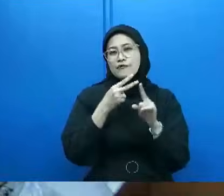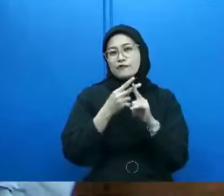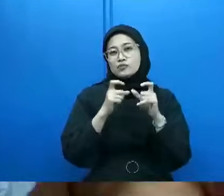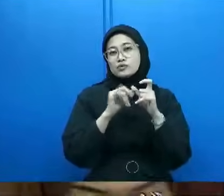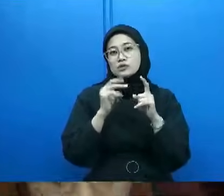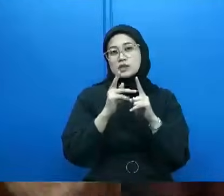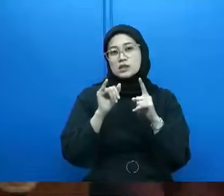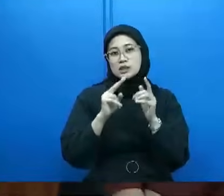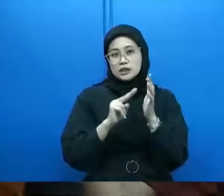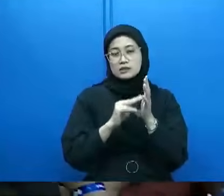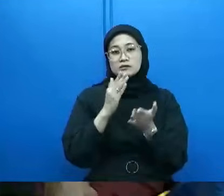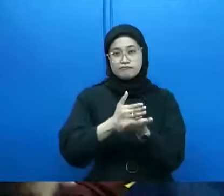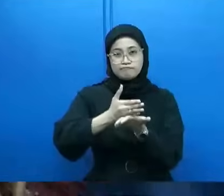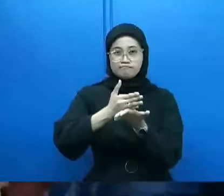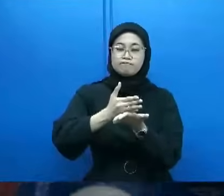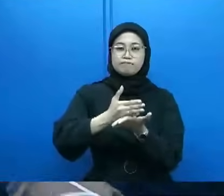Berhenti.